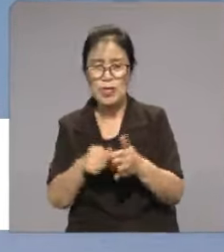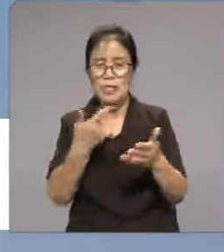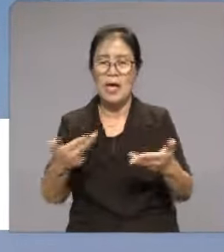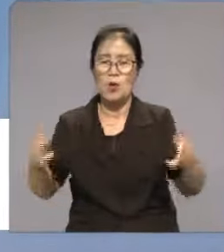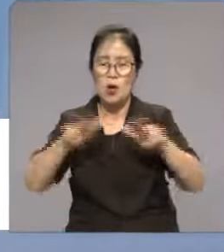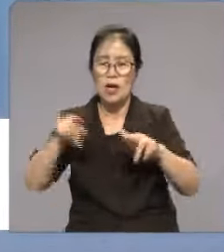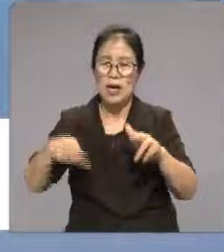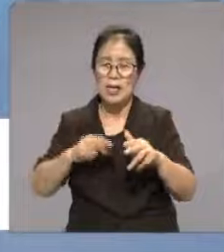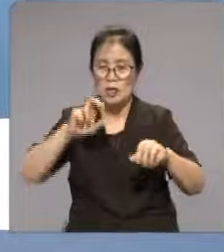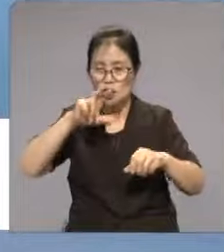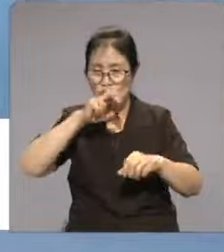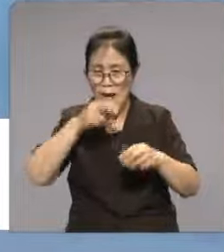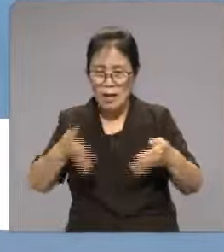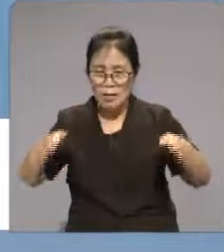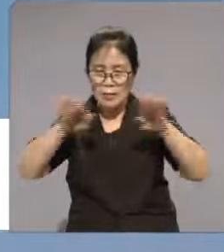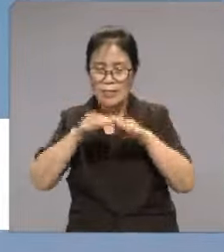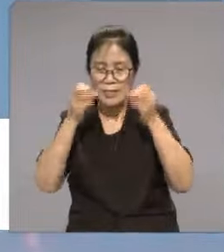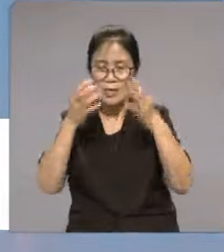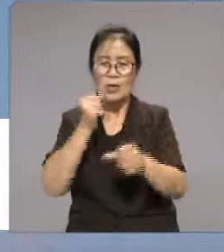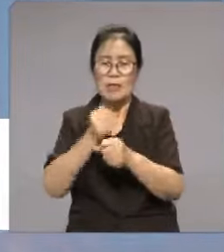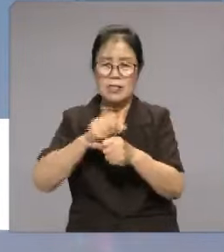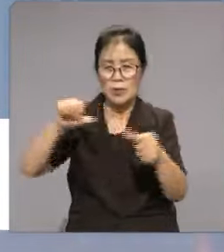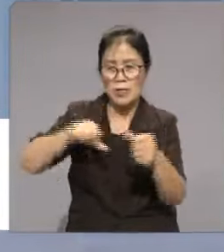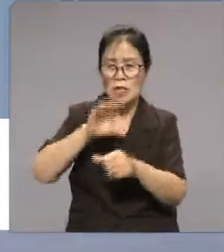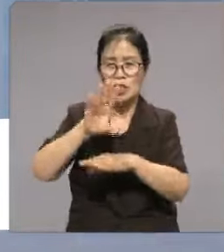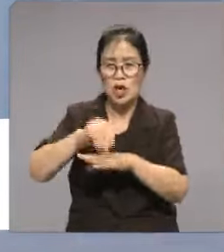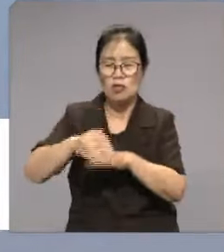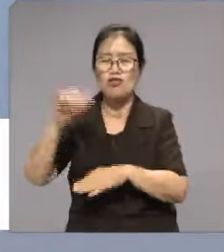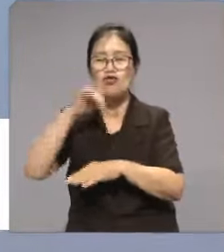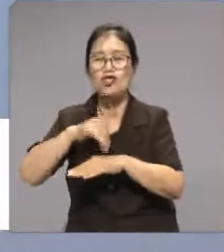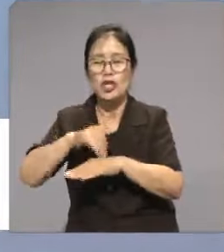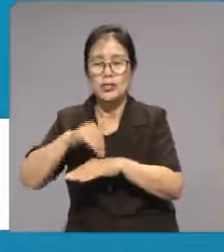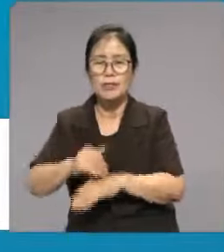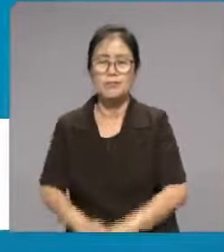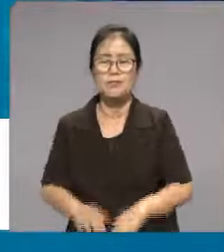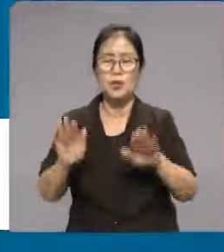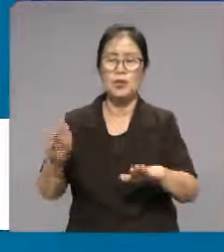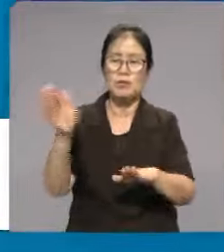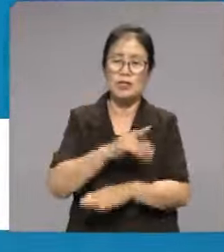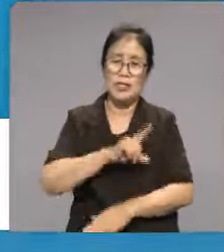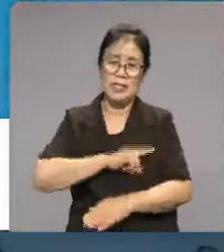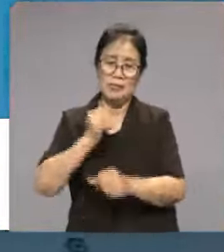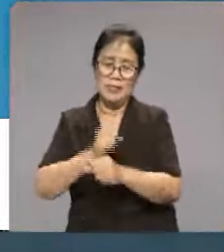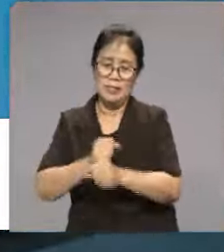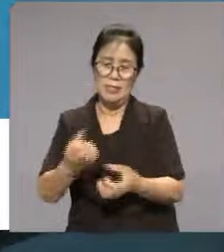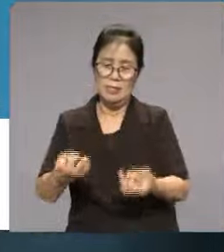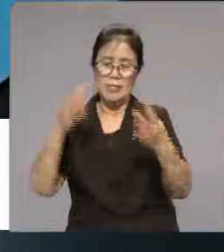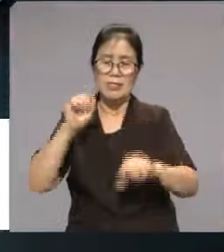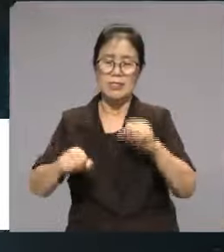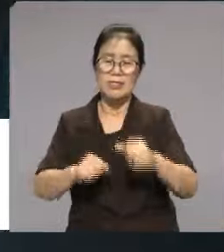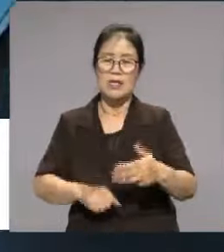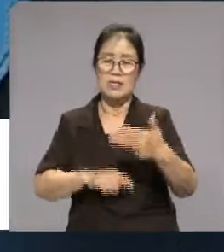안에 수달 동물사 새롭게 조성해 환경 적응 훈련 등을 진행하고 있고 오늘부터 이름짓기 이벤트를 실시에